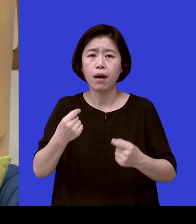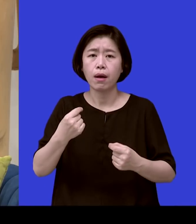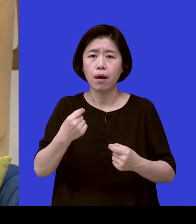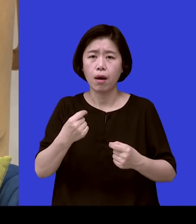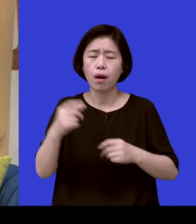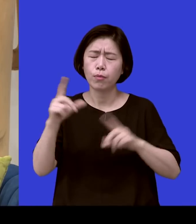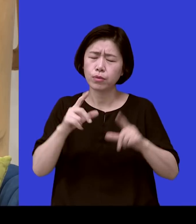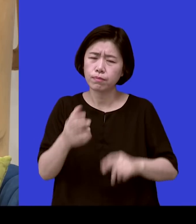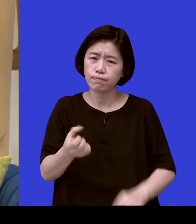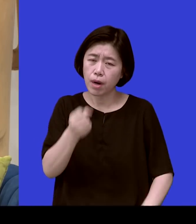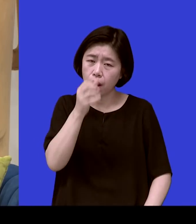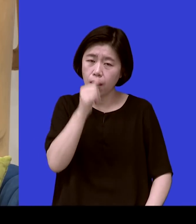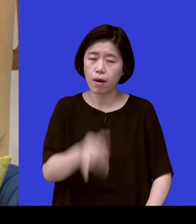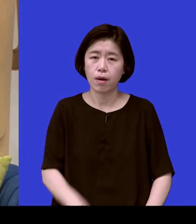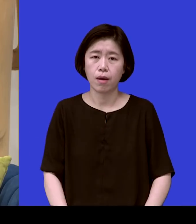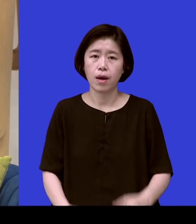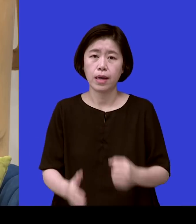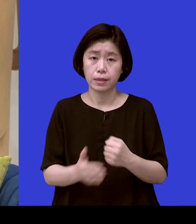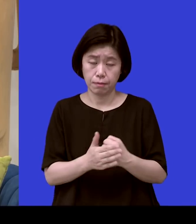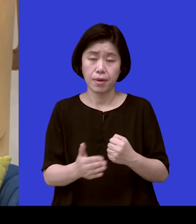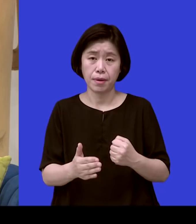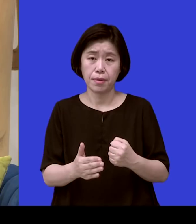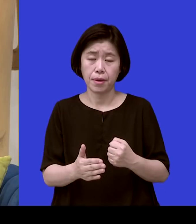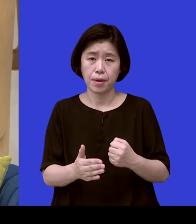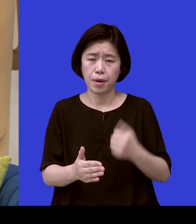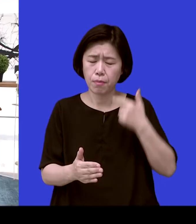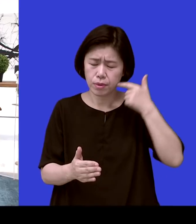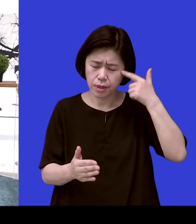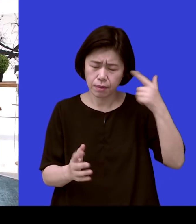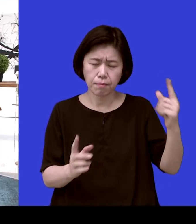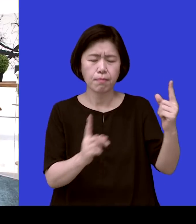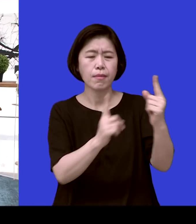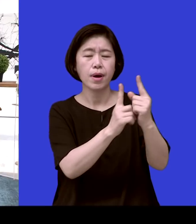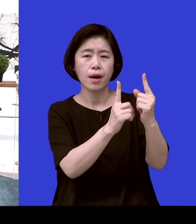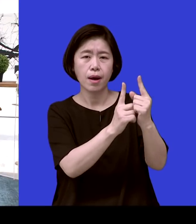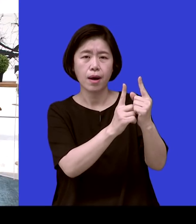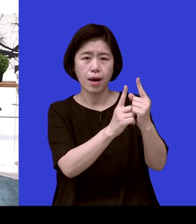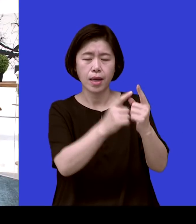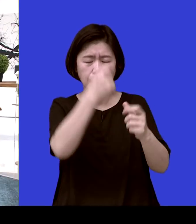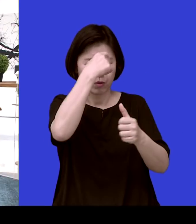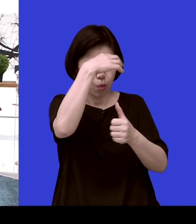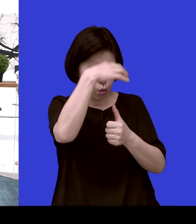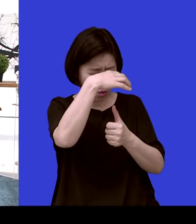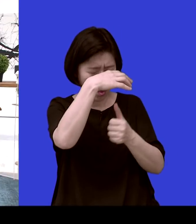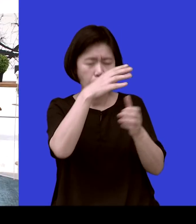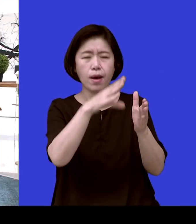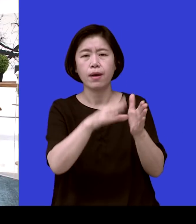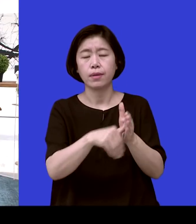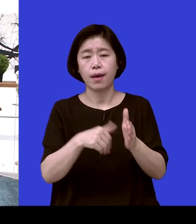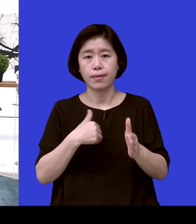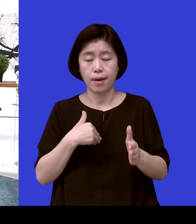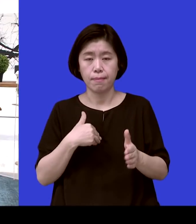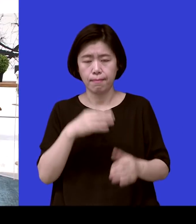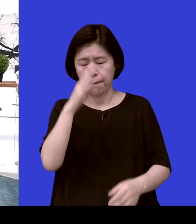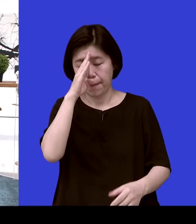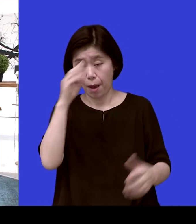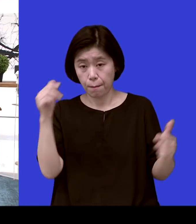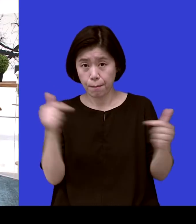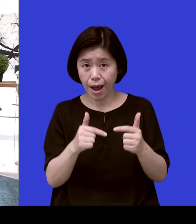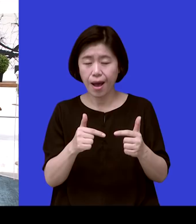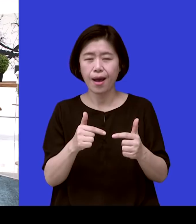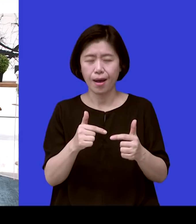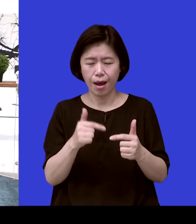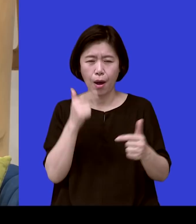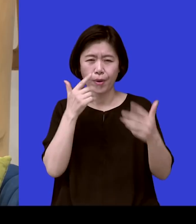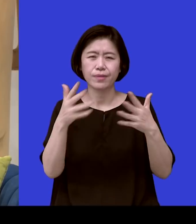나갔는데 목사님이 손 얹어서 기도해 주실 때 네. 그냥 제가 나았다는 확신이 있었고